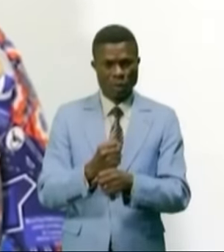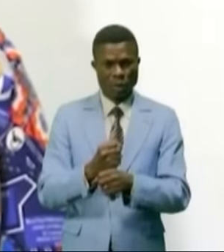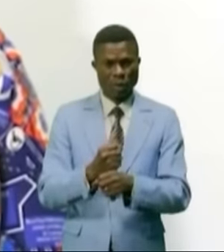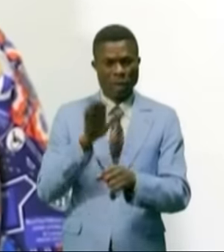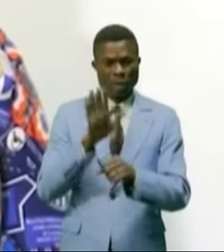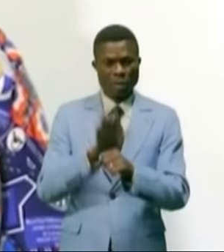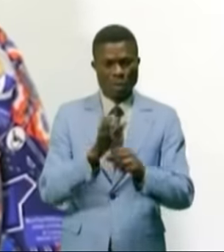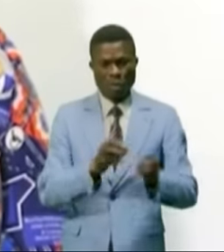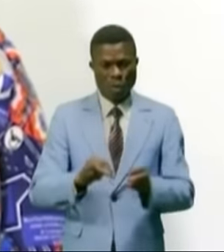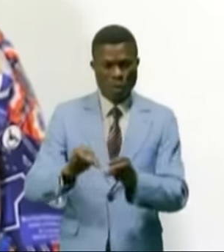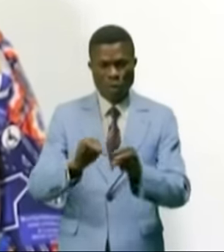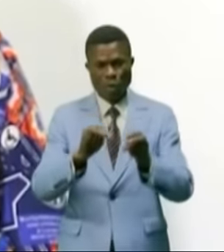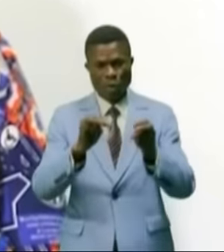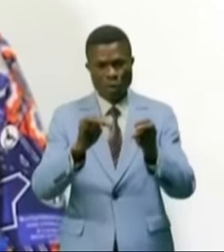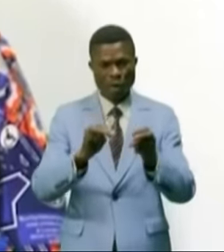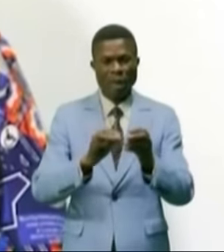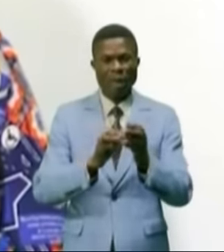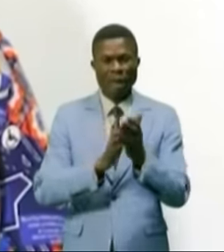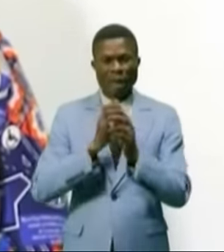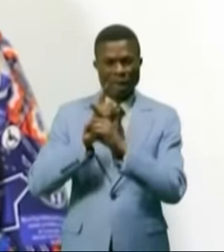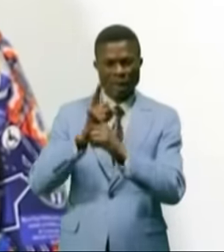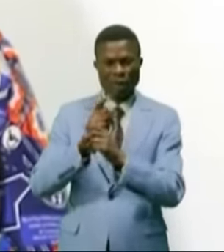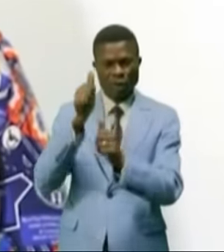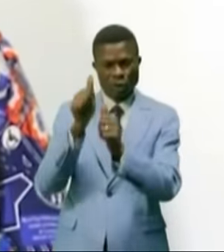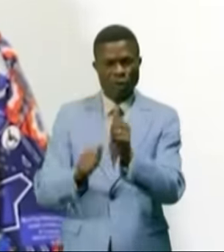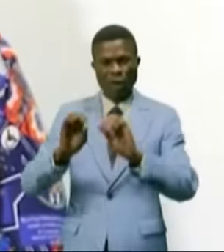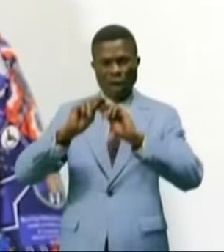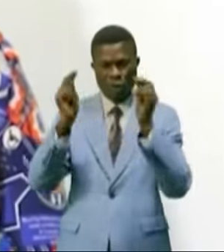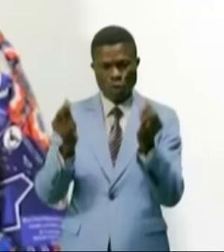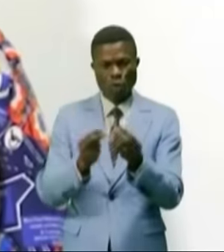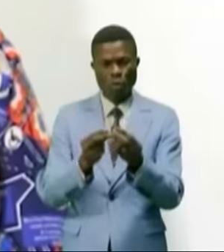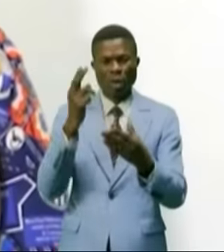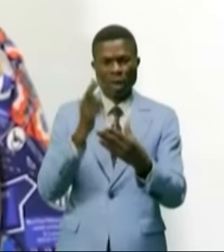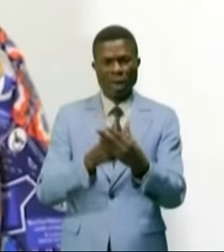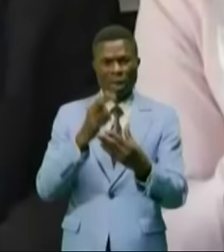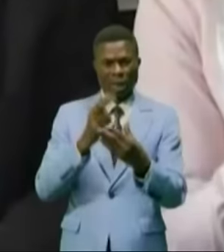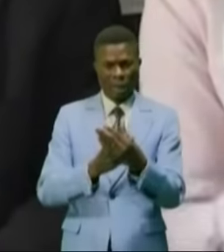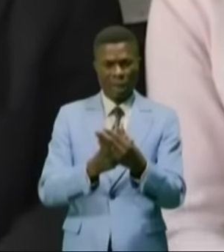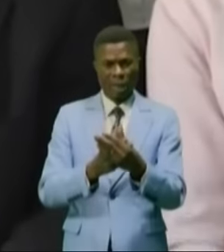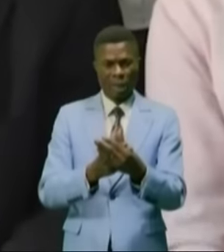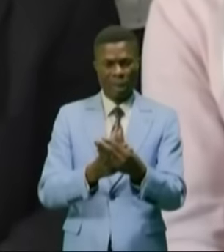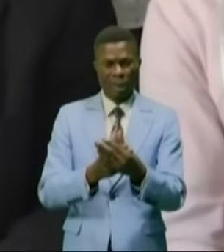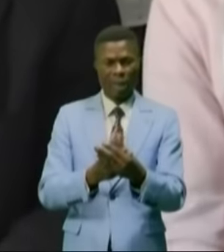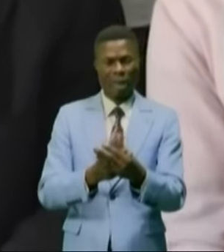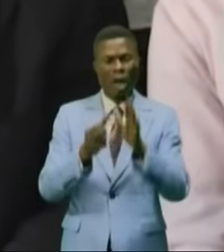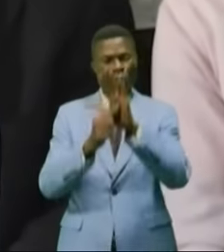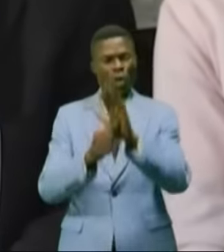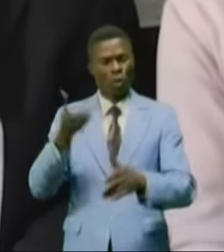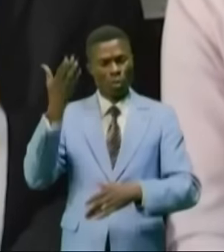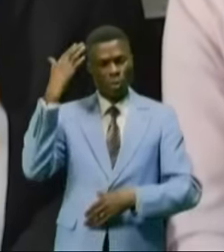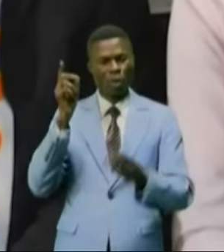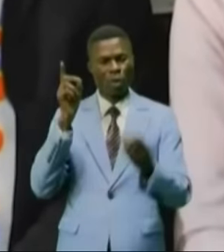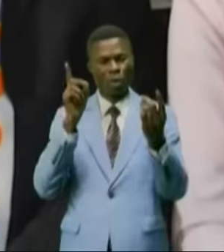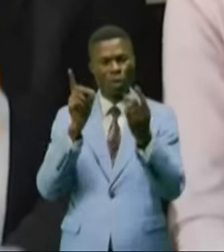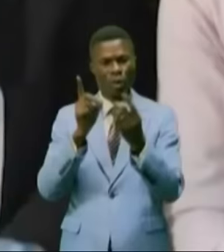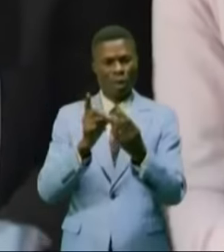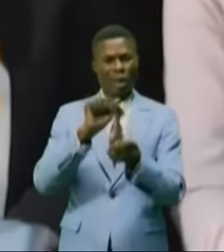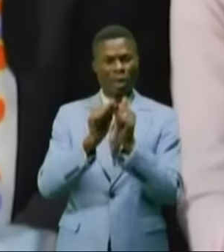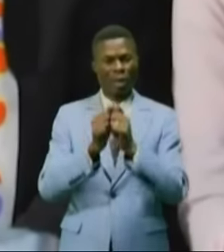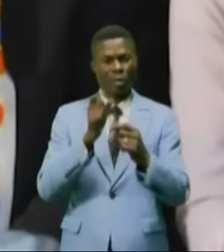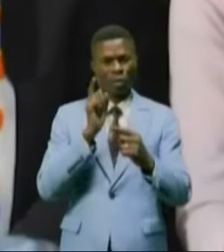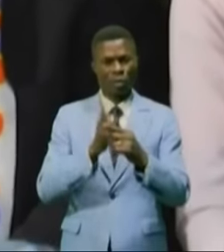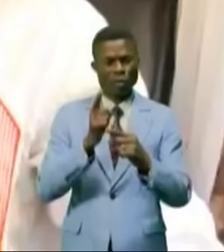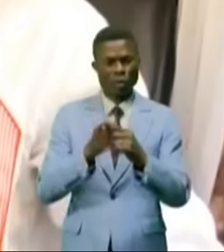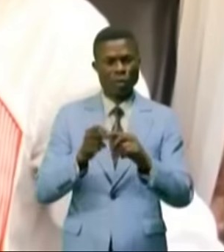de stratégies qui concernent chaque catégorie de toutes ces personnes oubliées pour rencontrer les idées fortes de